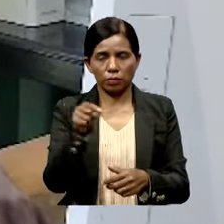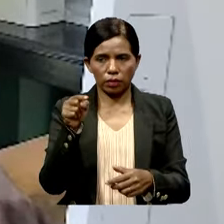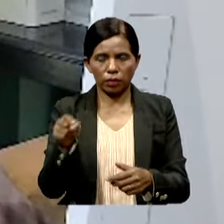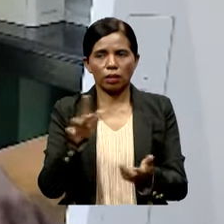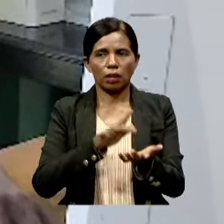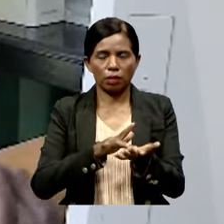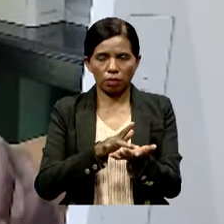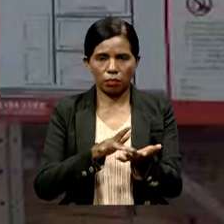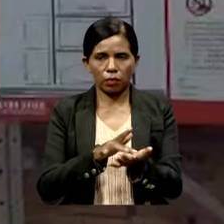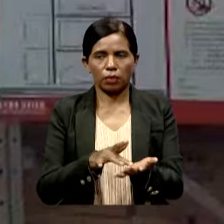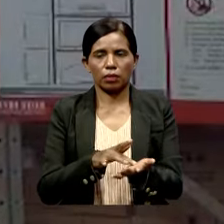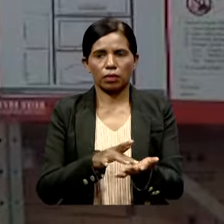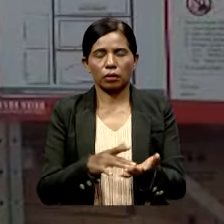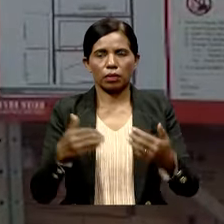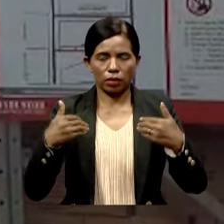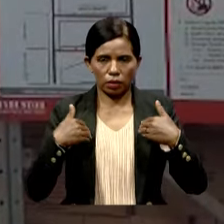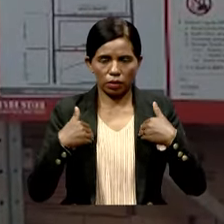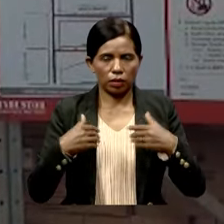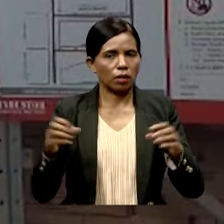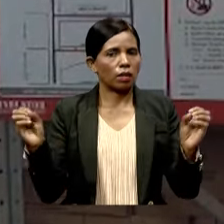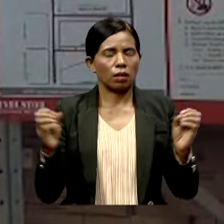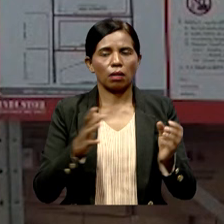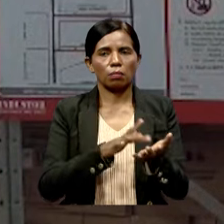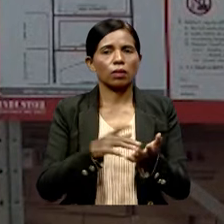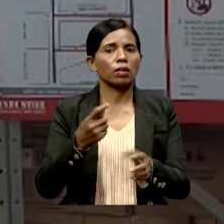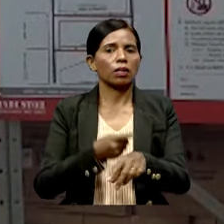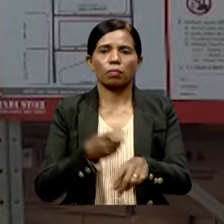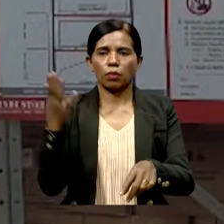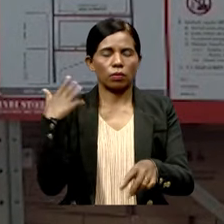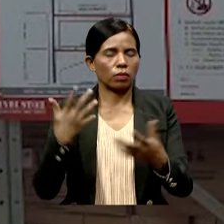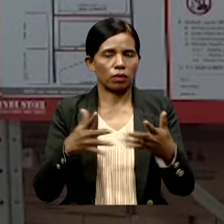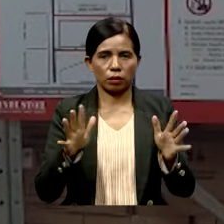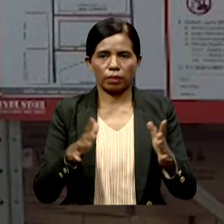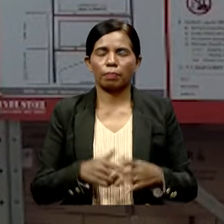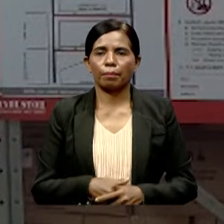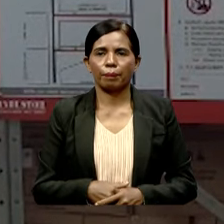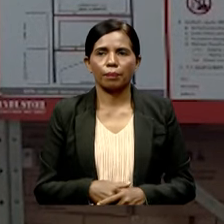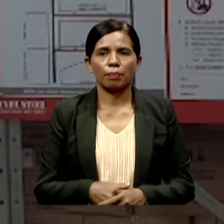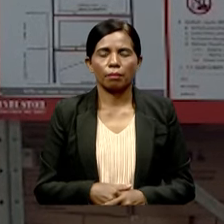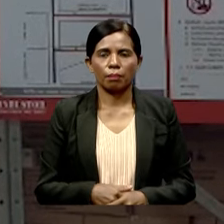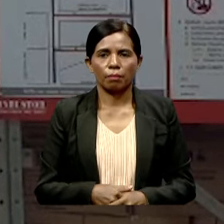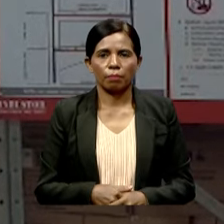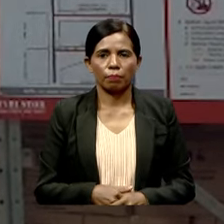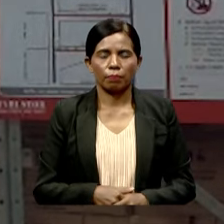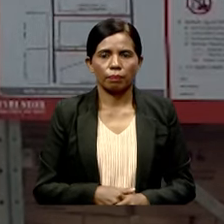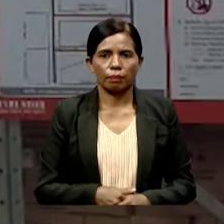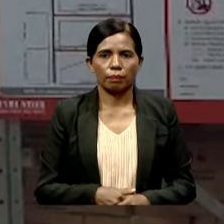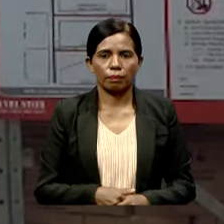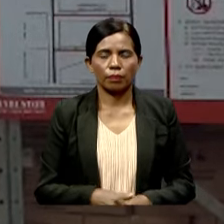item momentu reba la iha i liga ho